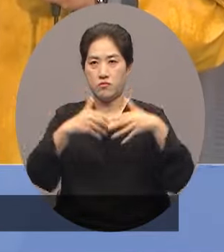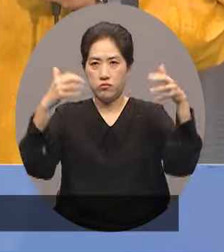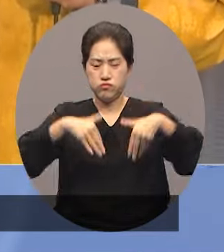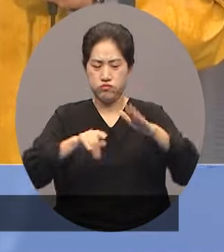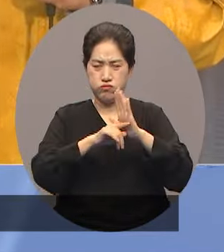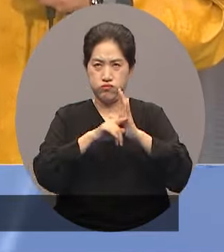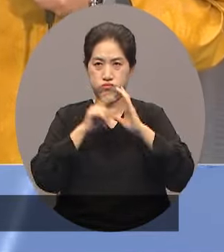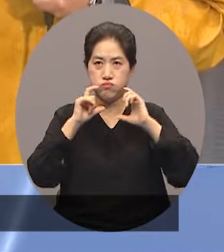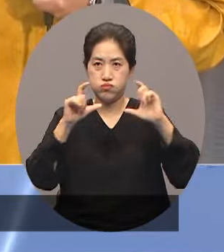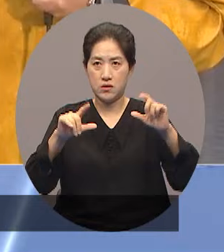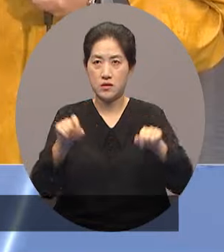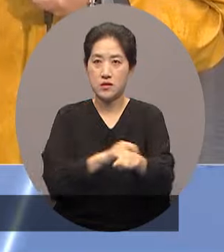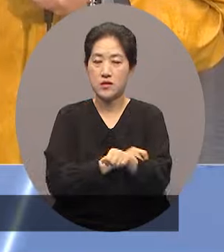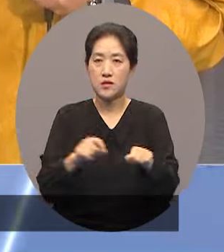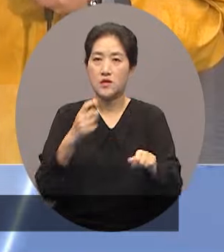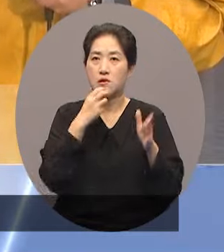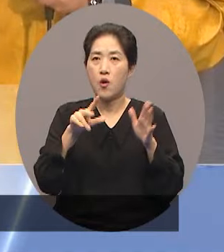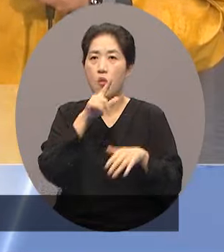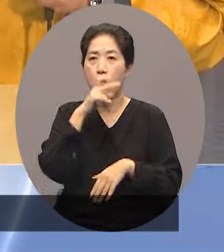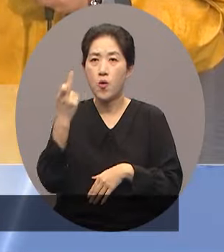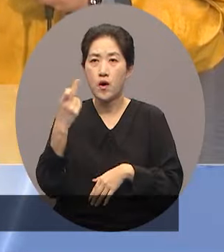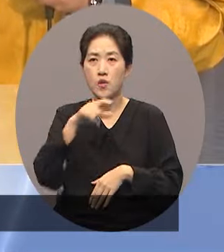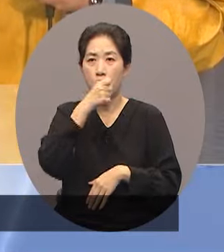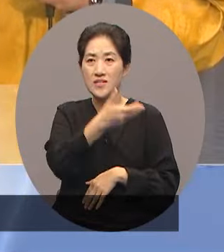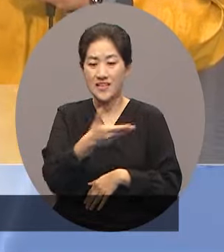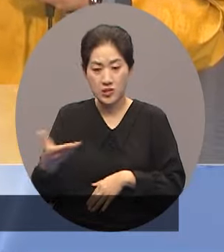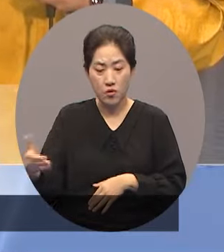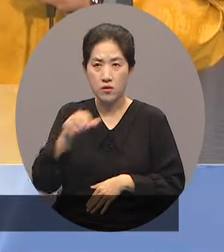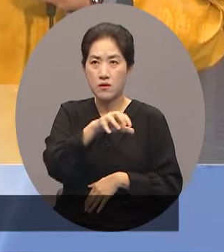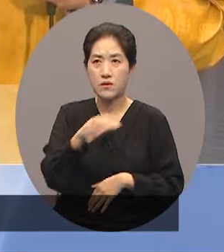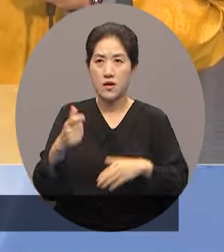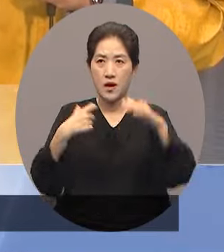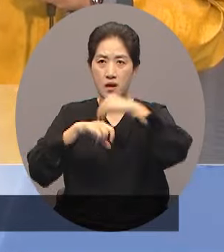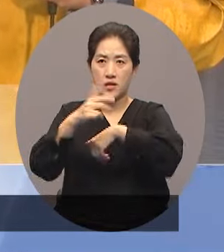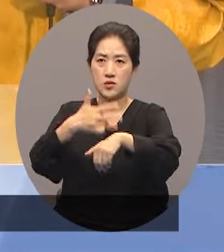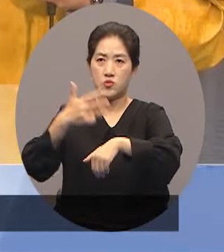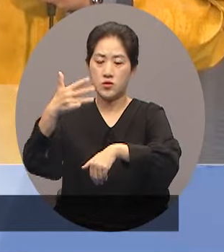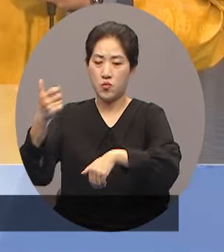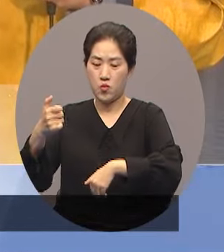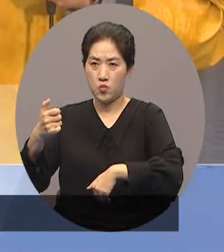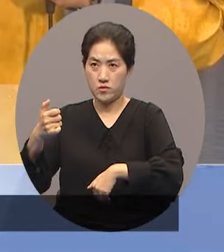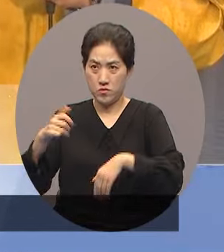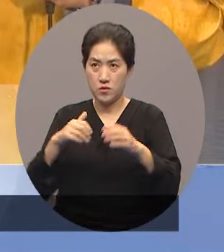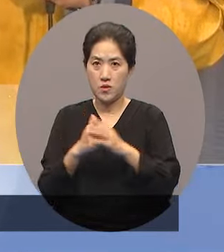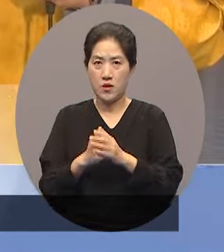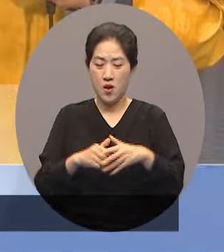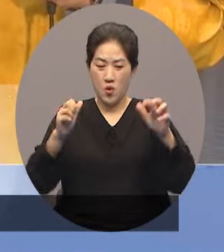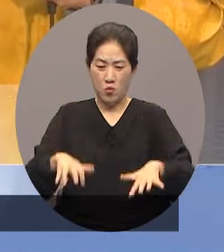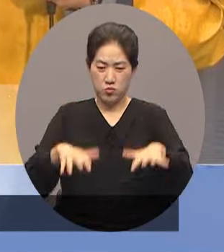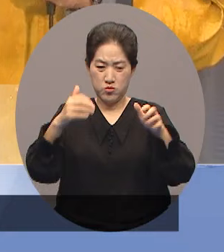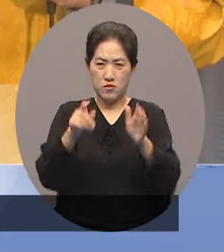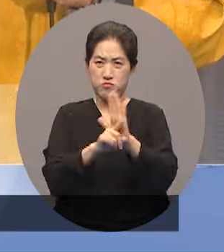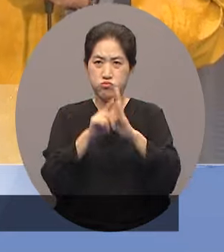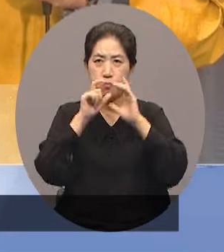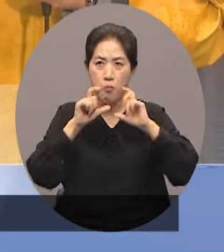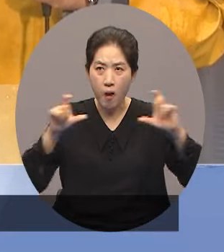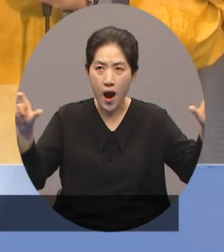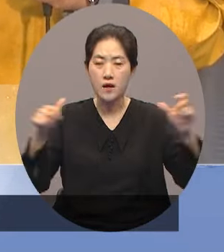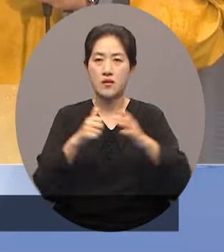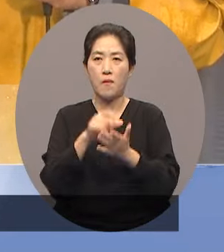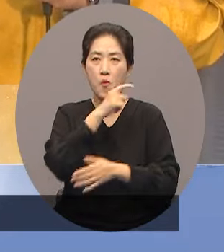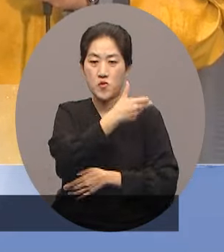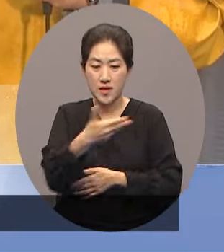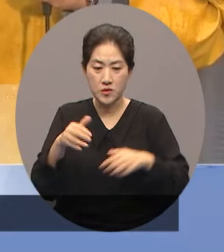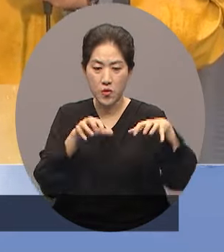상황입니다. 특히 경기 오산시에 위치한 오산천에 아침 8시 50분 홍수경보가 발령돼